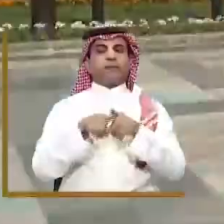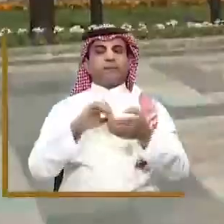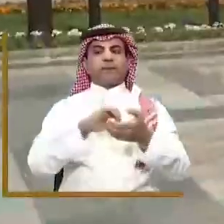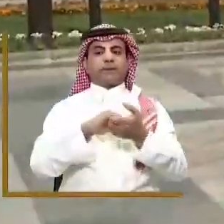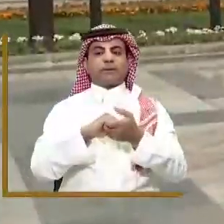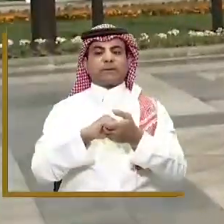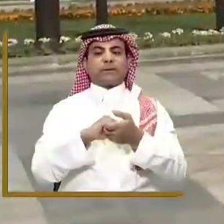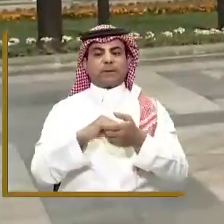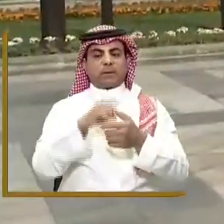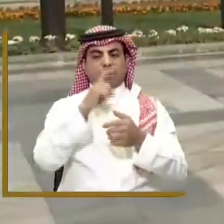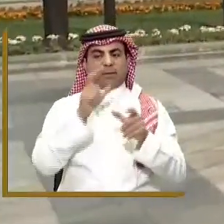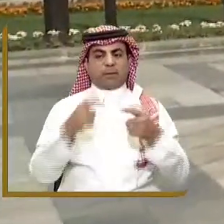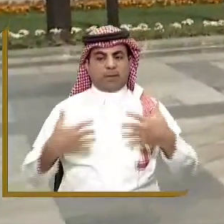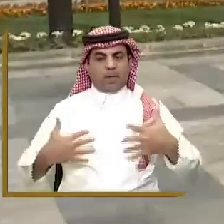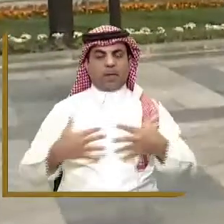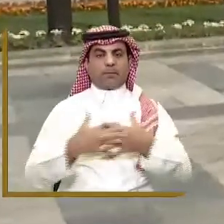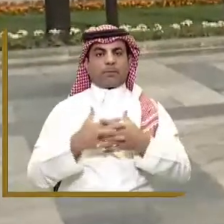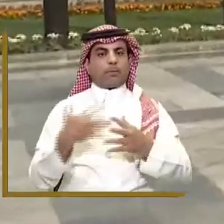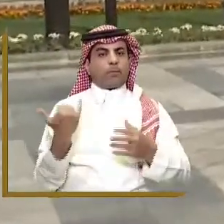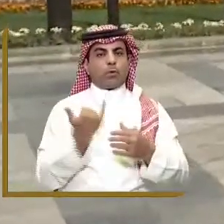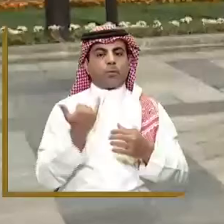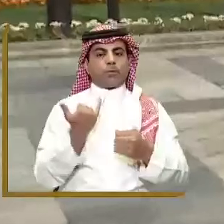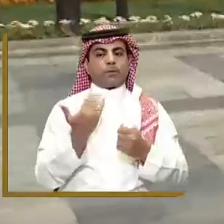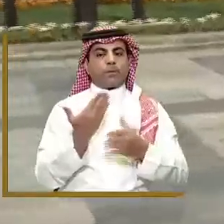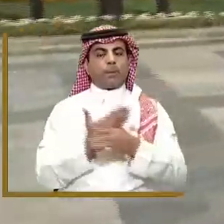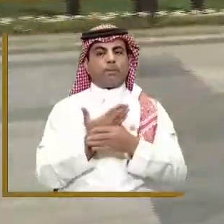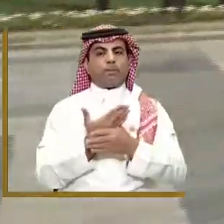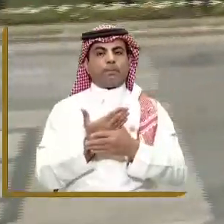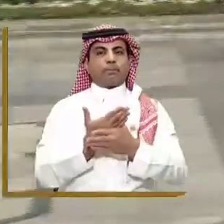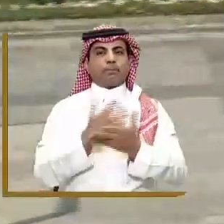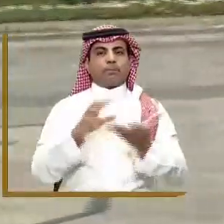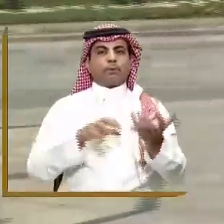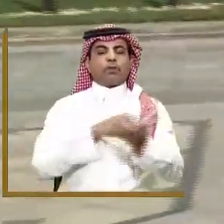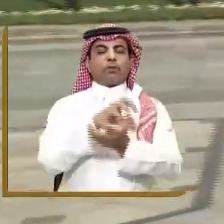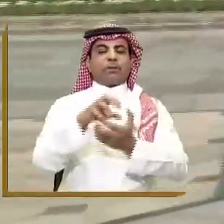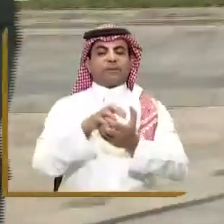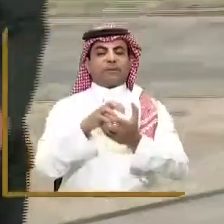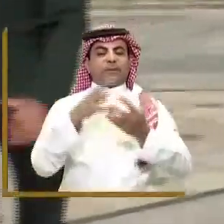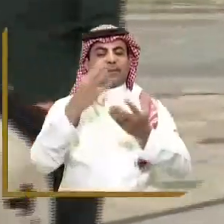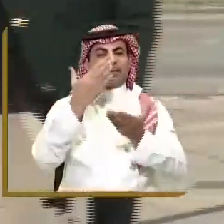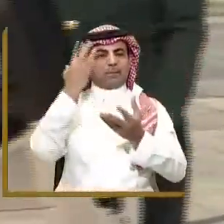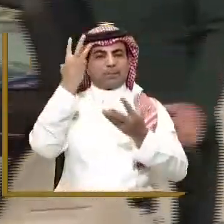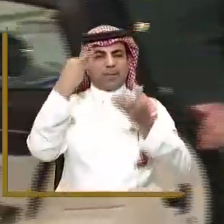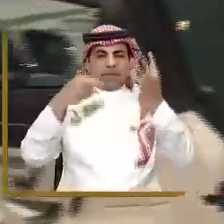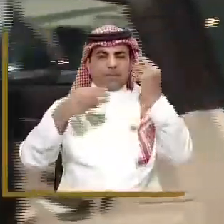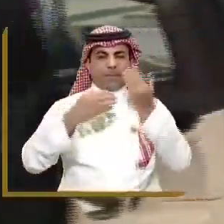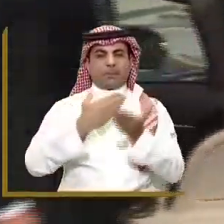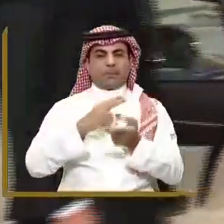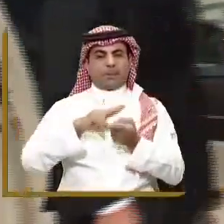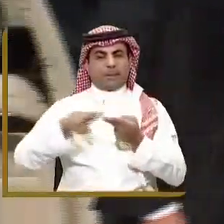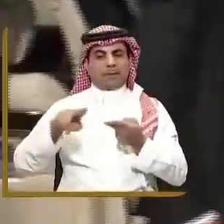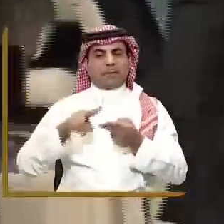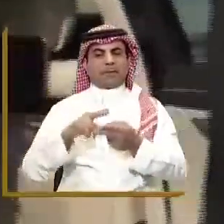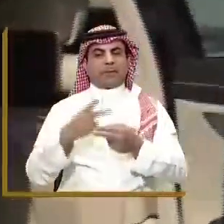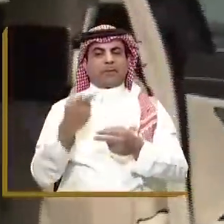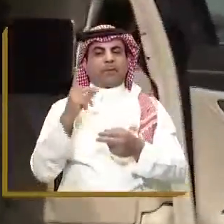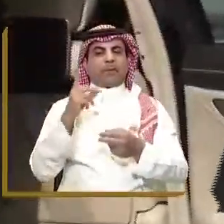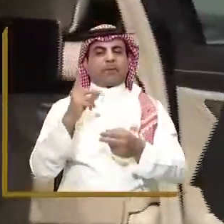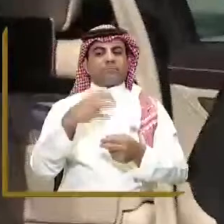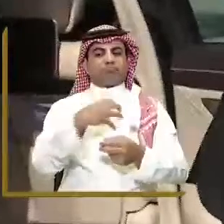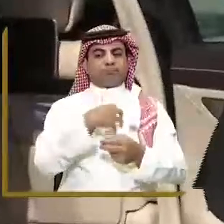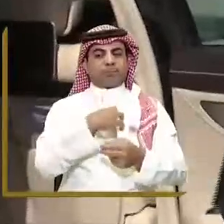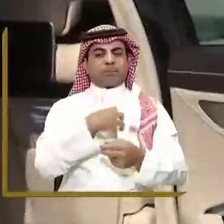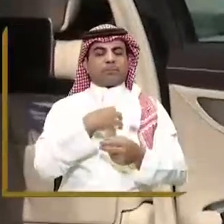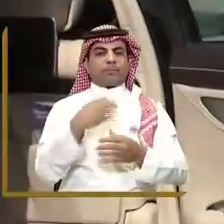العربية السعودية، وهي حريصة على إنهاء جميع القضايا العالقة بين الجانبين، معربا دولته عن خالص